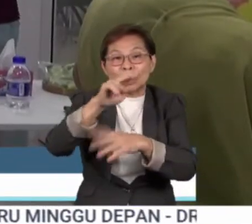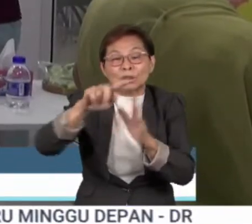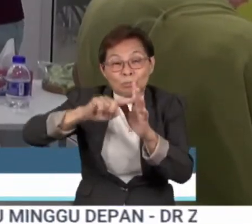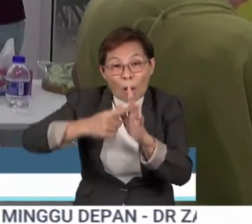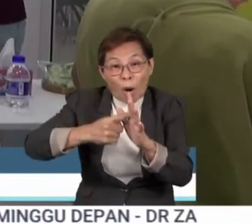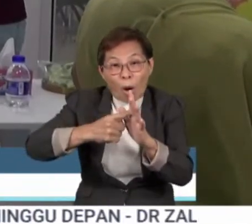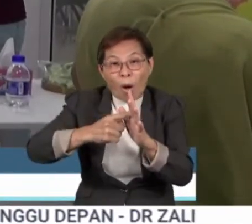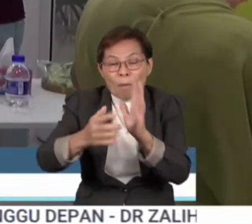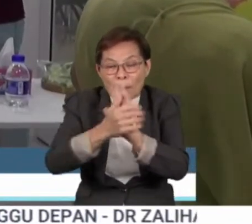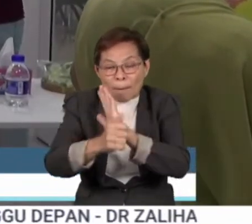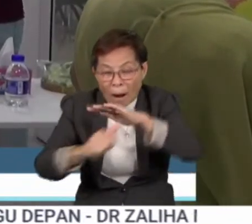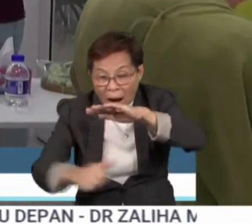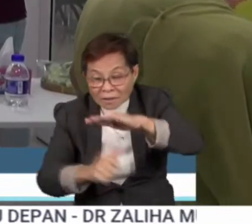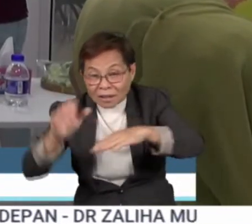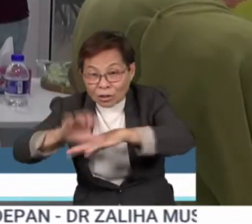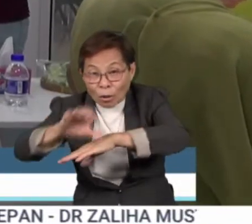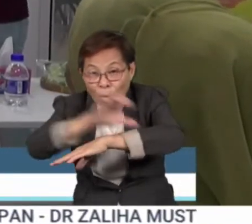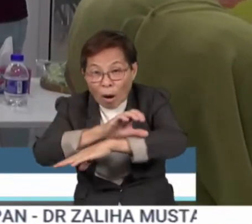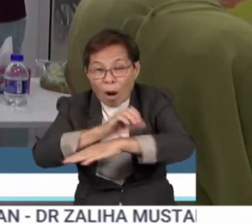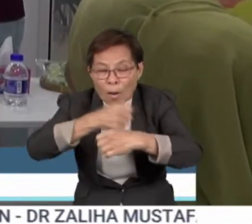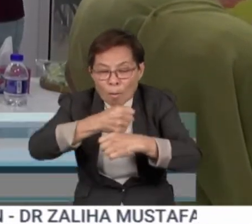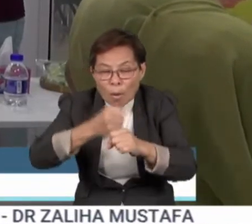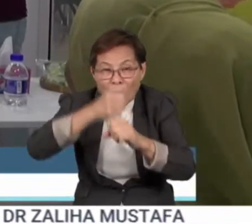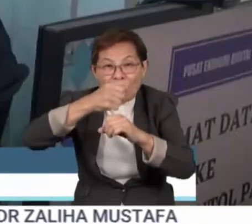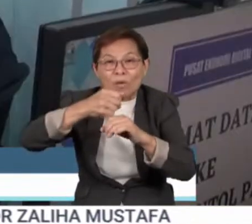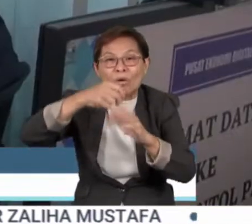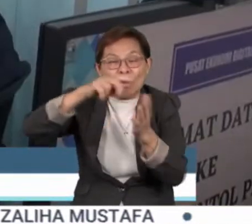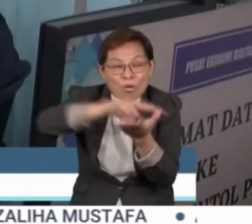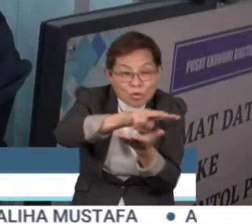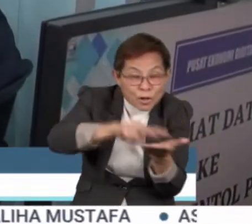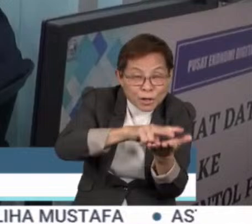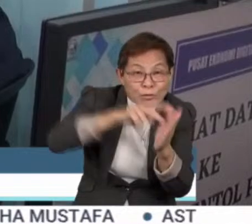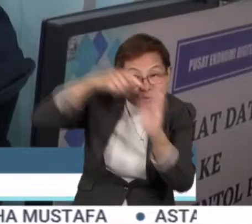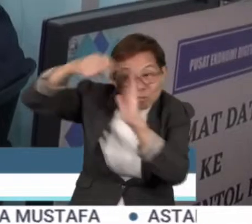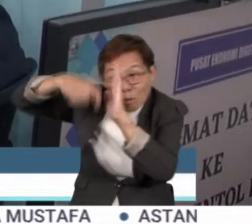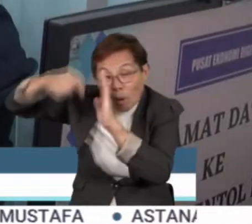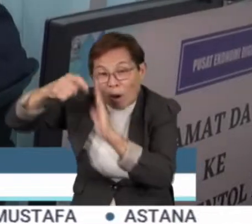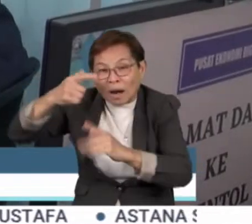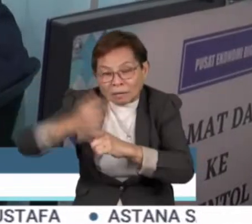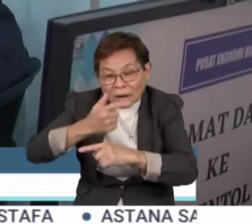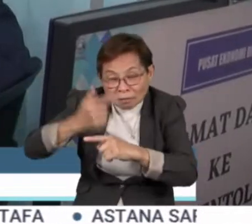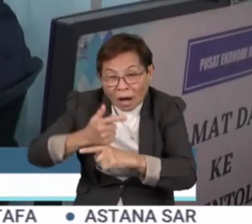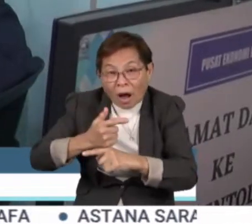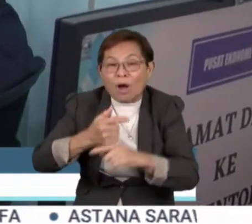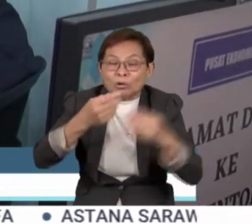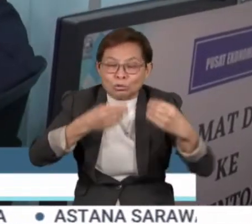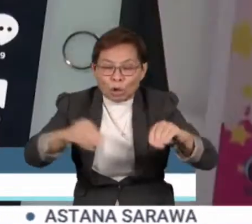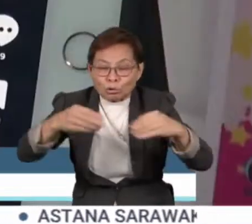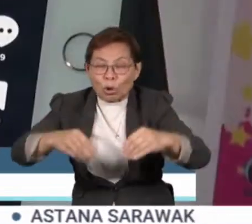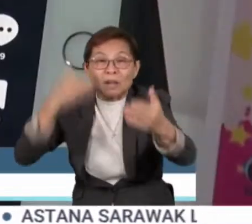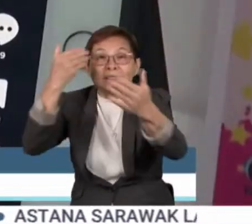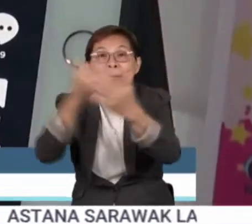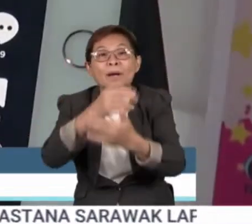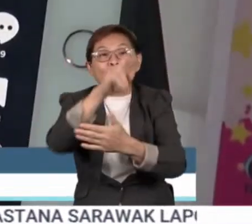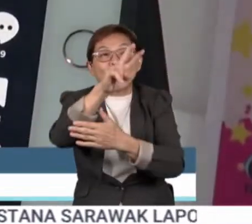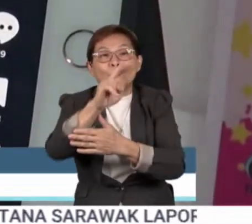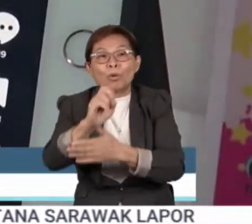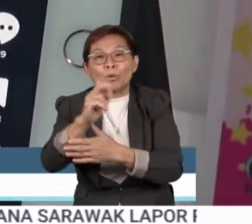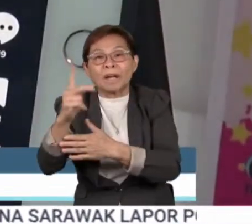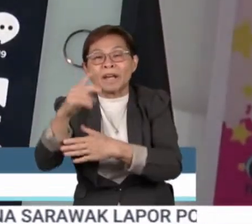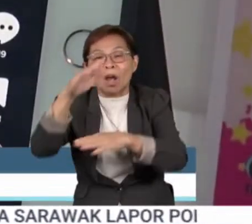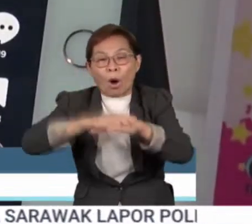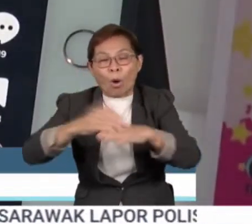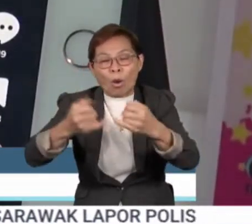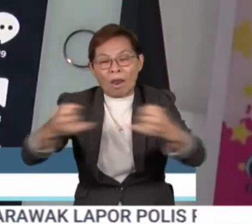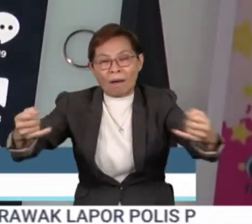kemahiran asas komputer, cara penghasilan video dan latihan pemasaran, hasil jualannya pernah mencecah RM20,000 secara